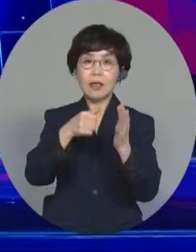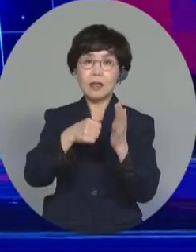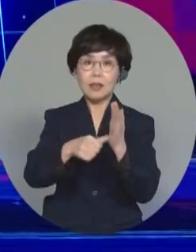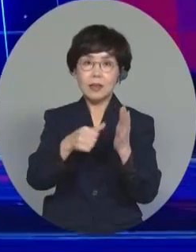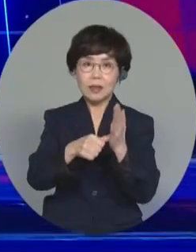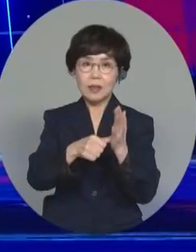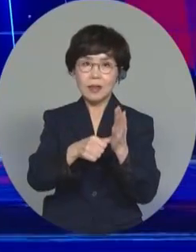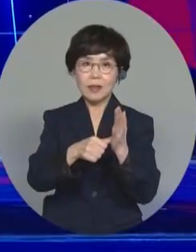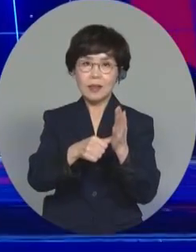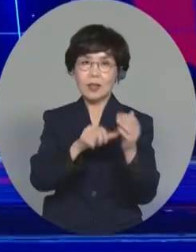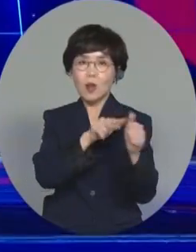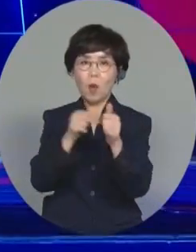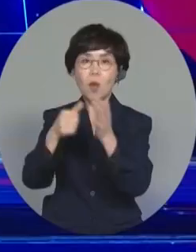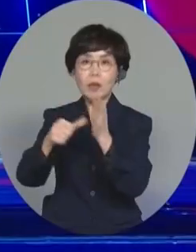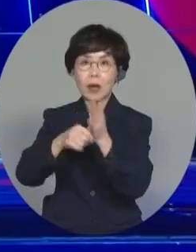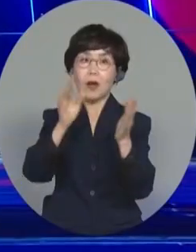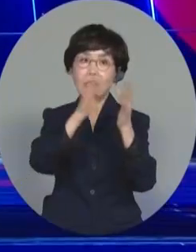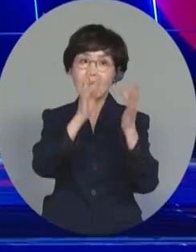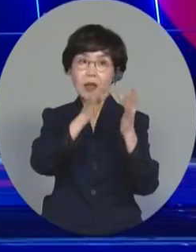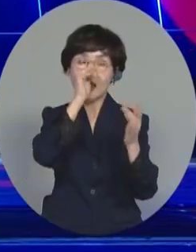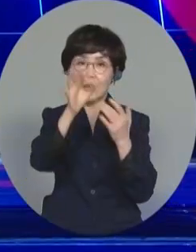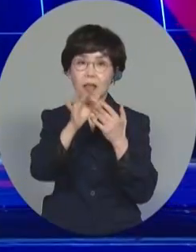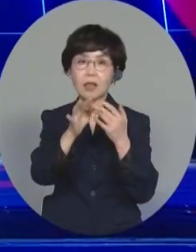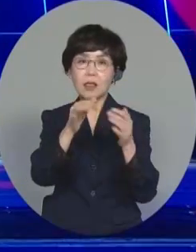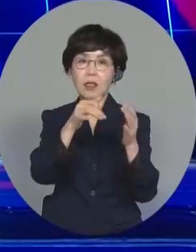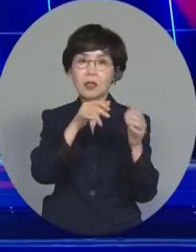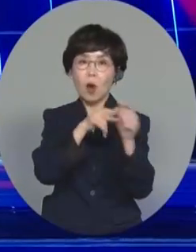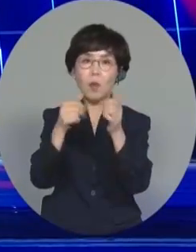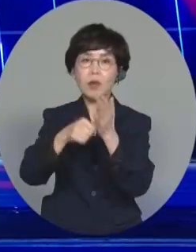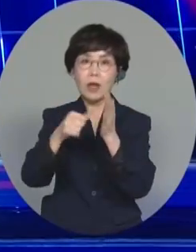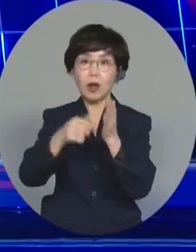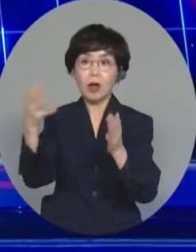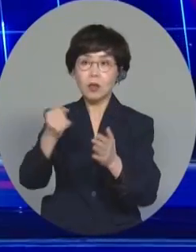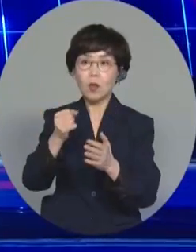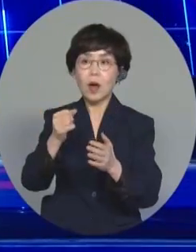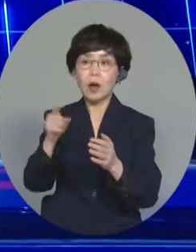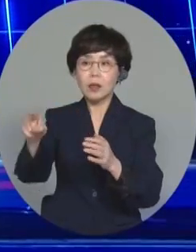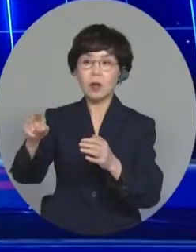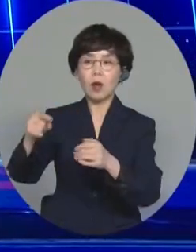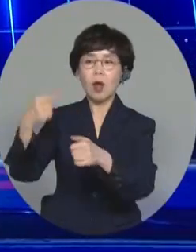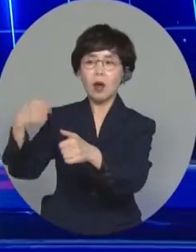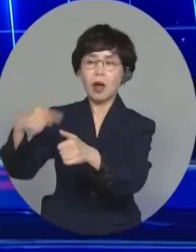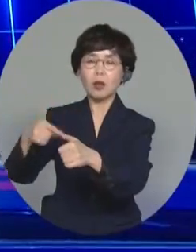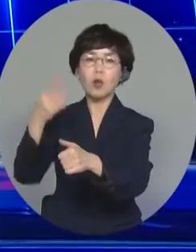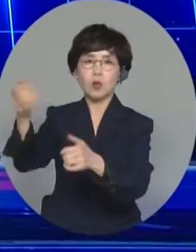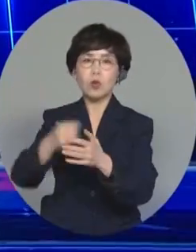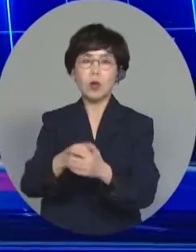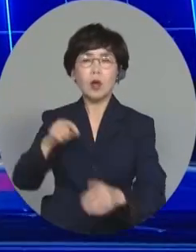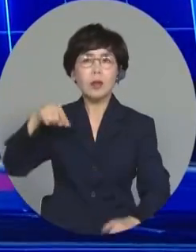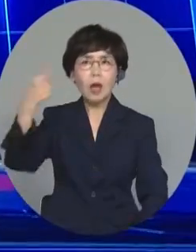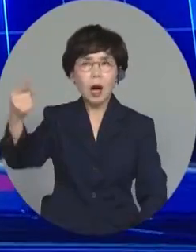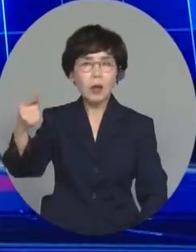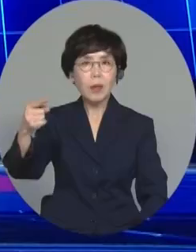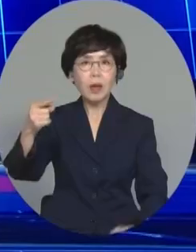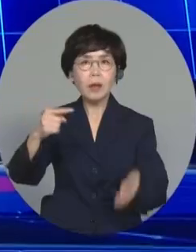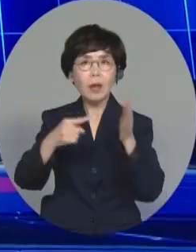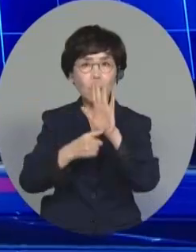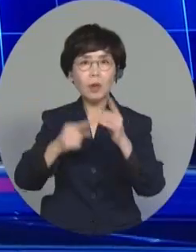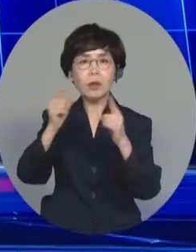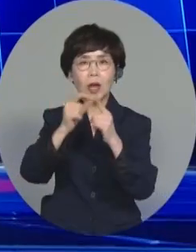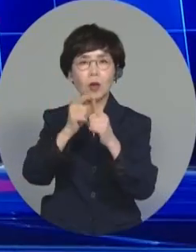예를 들어서 인터넷에 있는 텍스트를 가지고 와서 모델에게 이러한 내용을 훈련을 시킵니다. 다음에 올 단어가